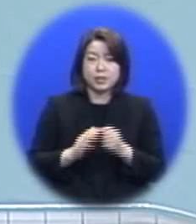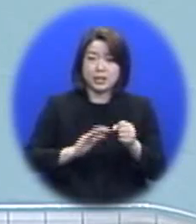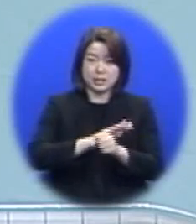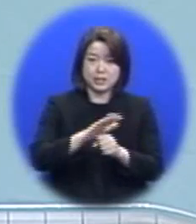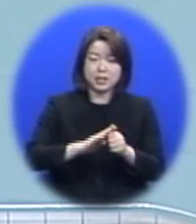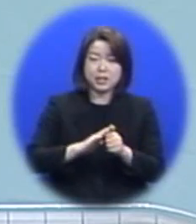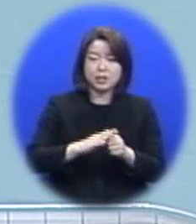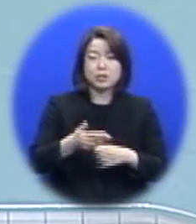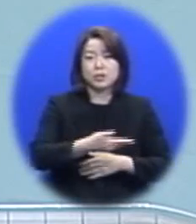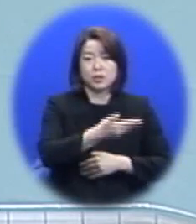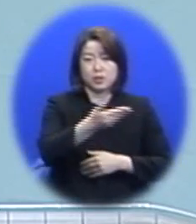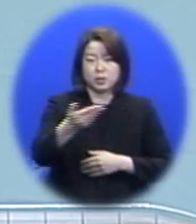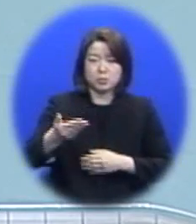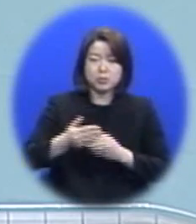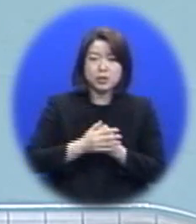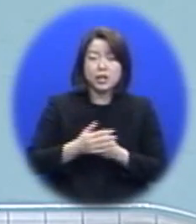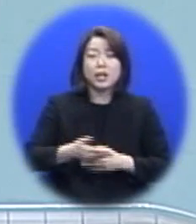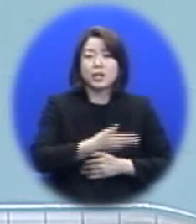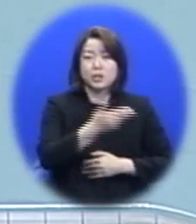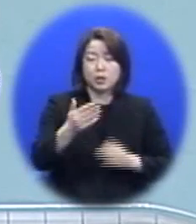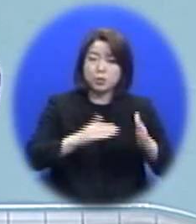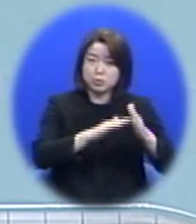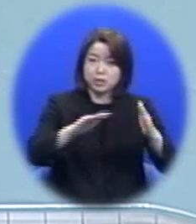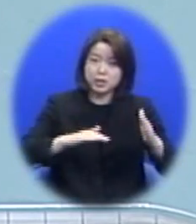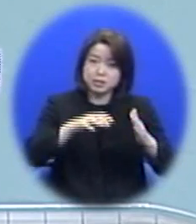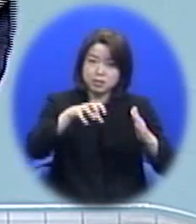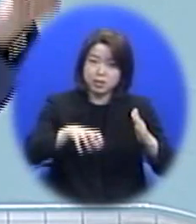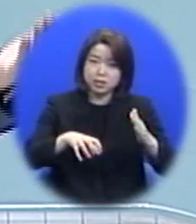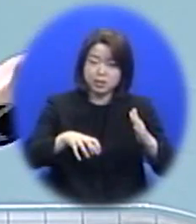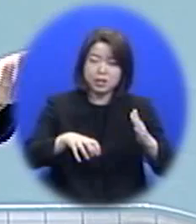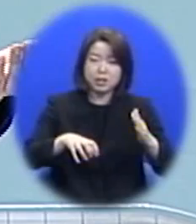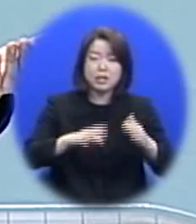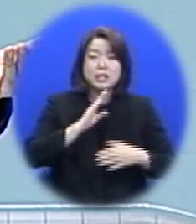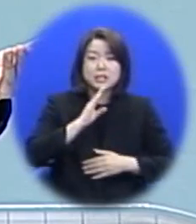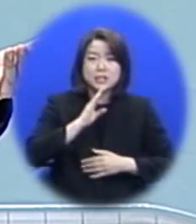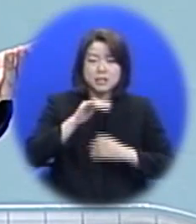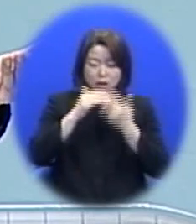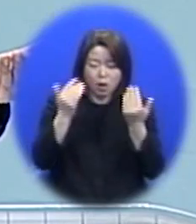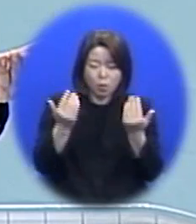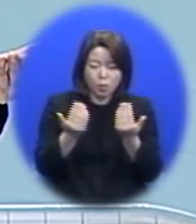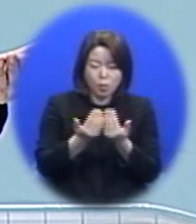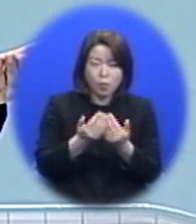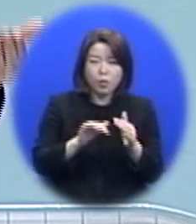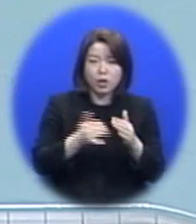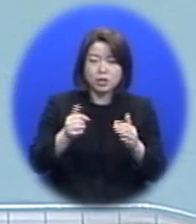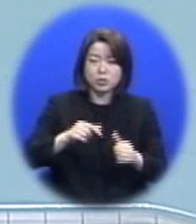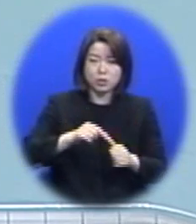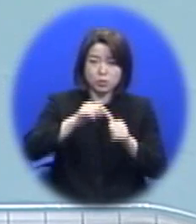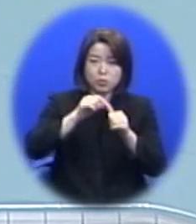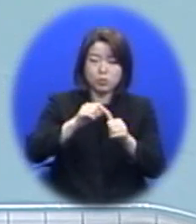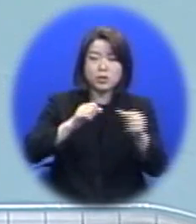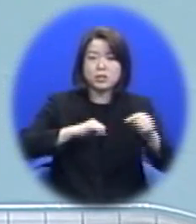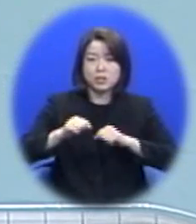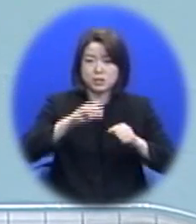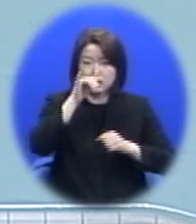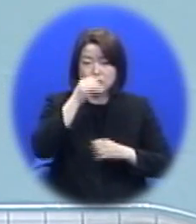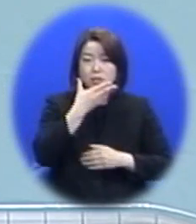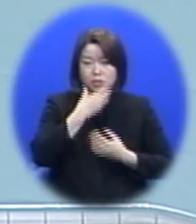사랑하는 교우 여러분, 여러분의 가정 안에 진정한 온 가족 구원의 역사가 이 길을